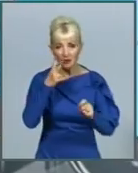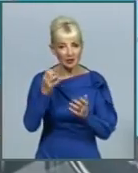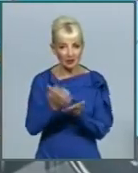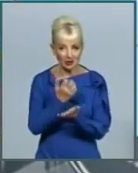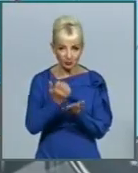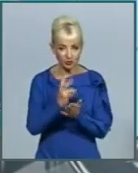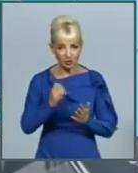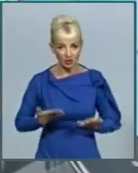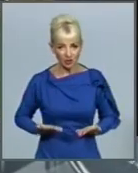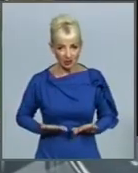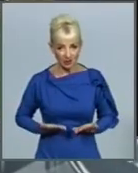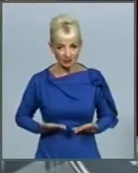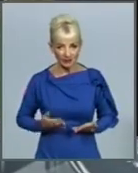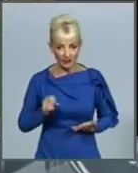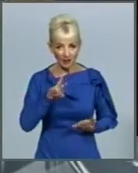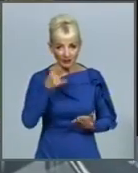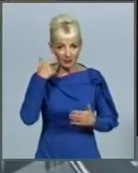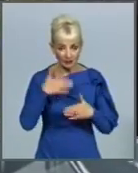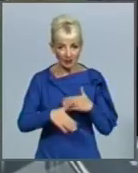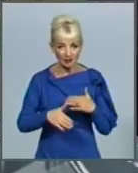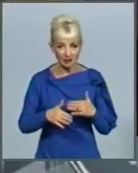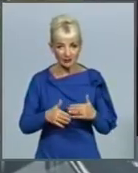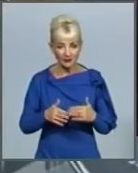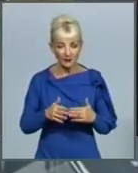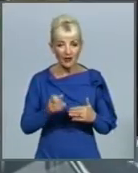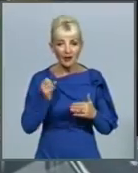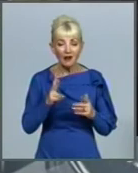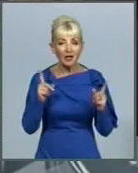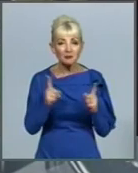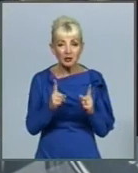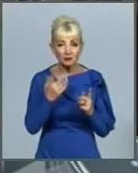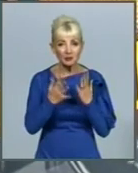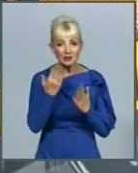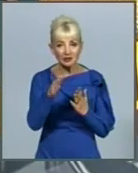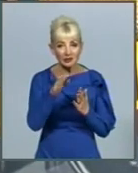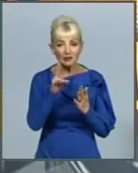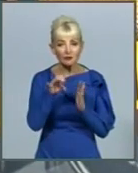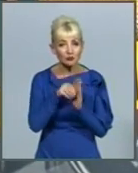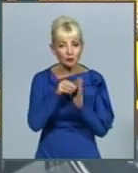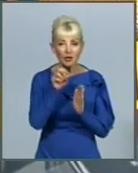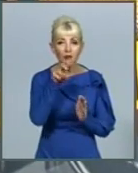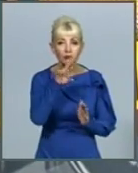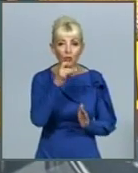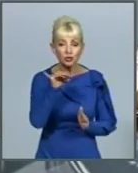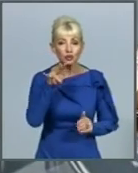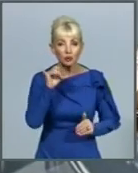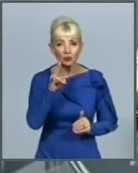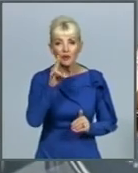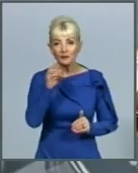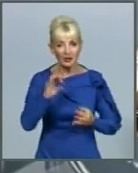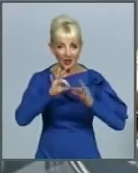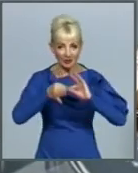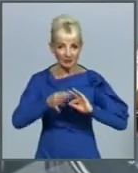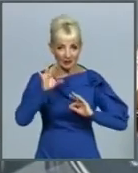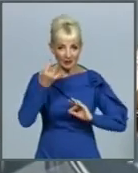заработаешь на жизнь, как вы понимаете. Как минимум, если ты не в сборной, а блочный лук, он, к сожалению, не олимпийский